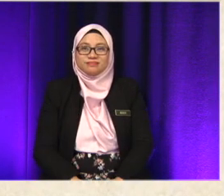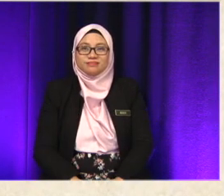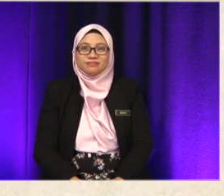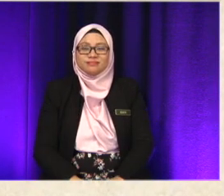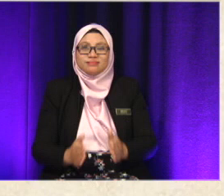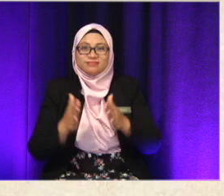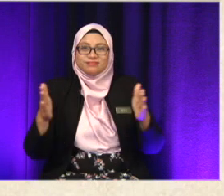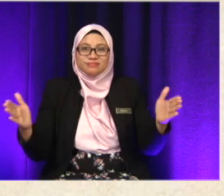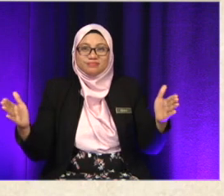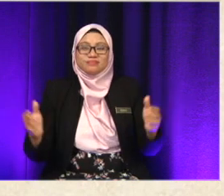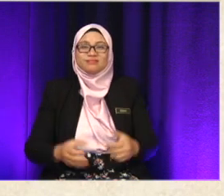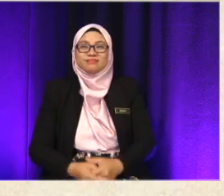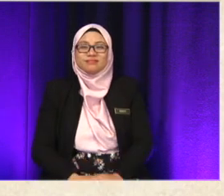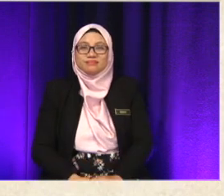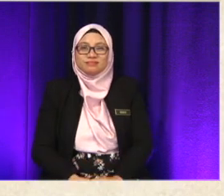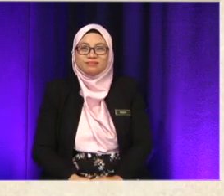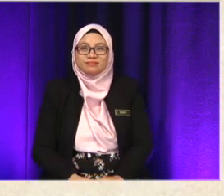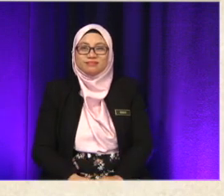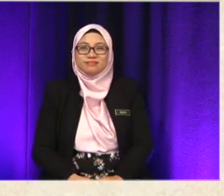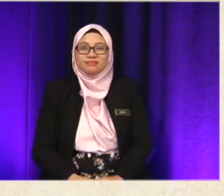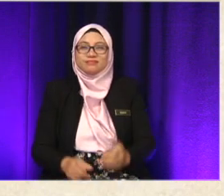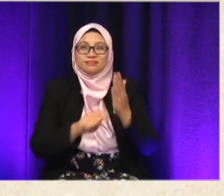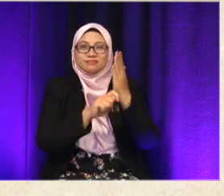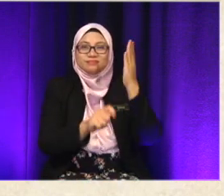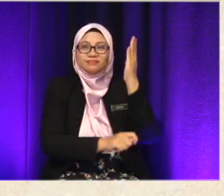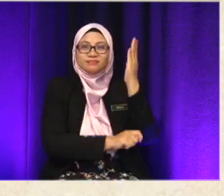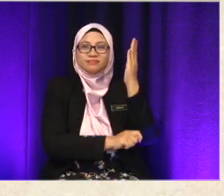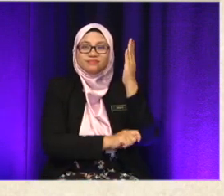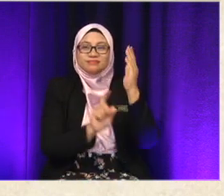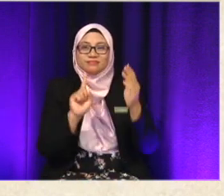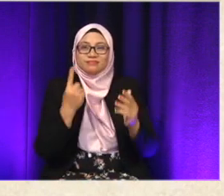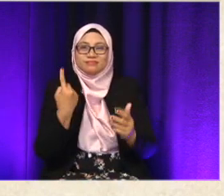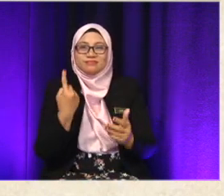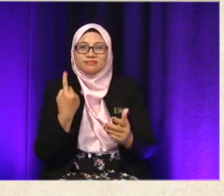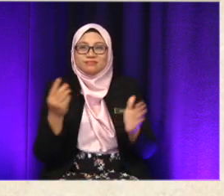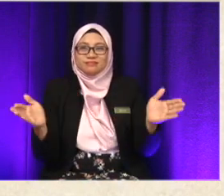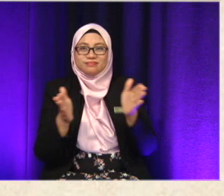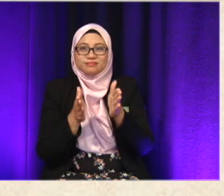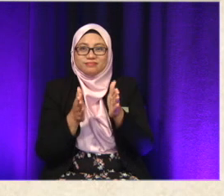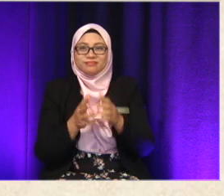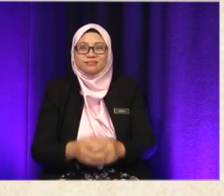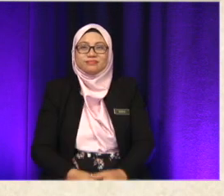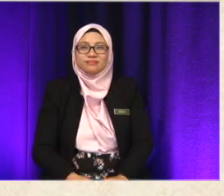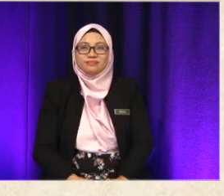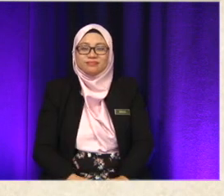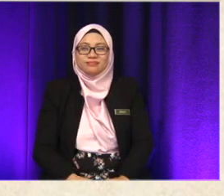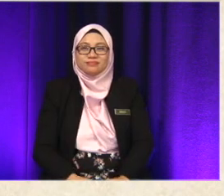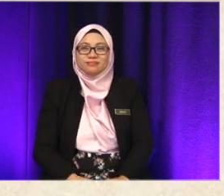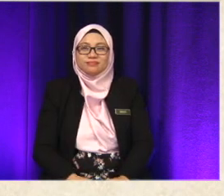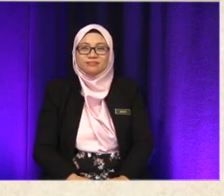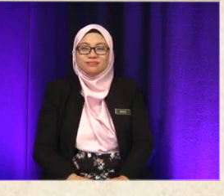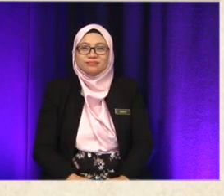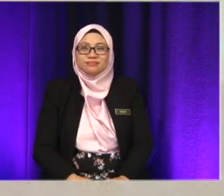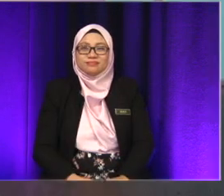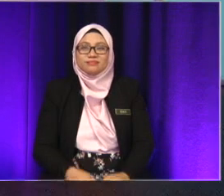kan. Sebab tu kan dia punya tangki tu saja, apa yang penolak tanah ni kecil je. Tangki yang untuk isi